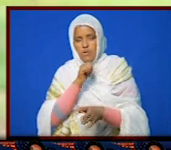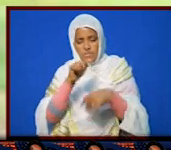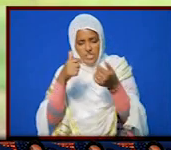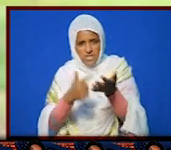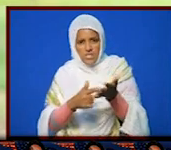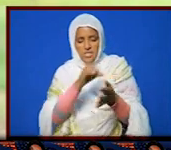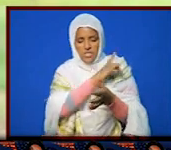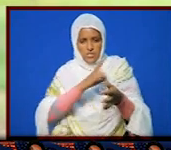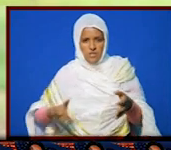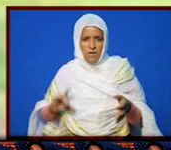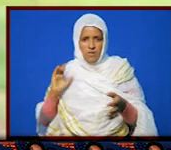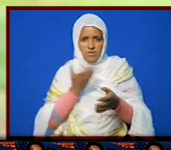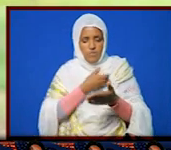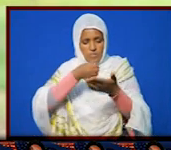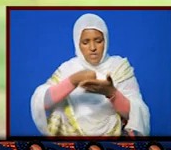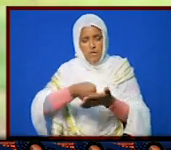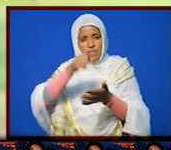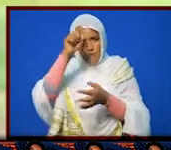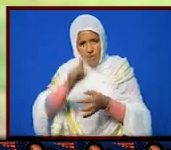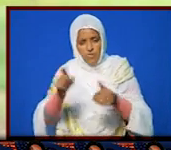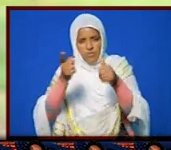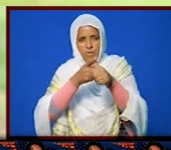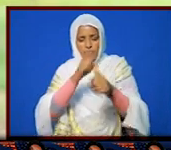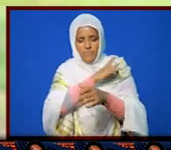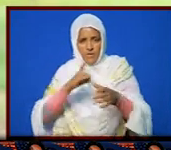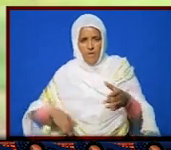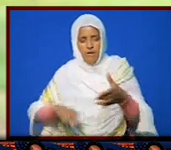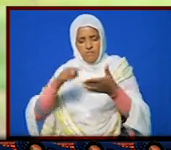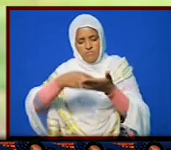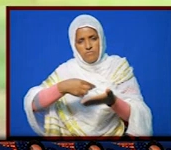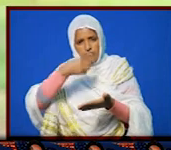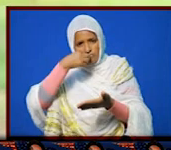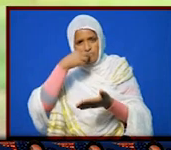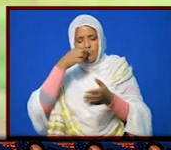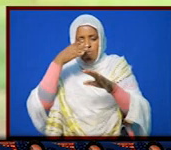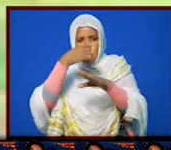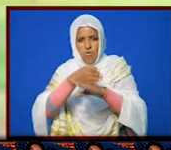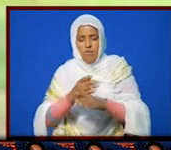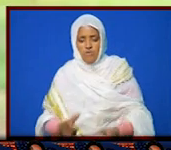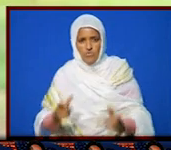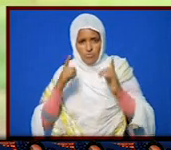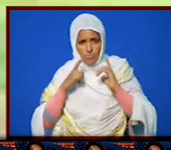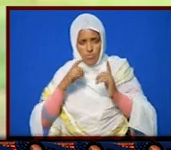ክርስቶስን የሚከተል አይደለም። ስለዚህ ክርስትናችንን መጽናት የሚገባው መጀመሪያ በክርስትናችን ስጋውን